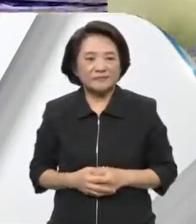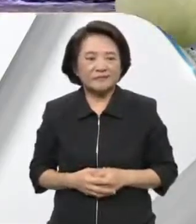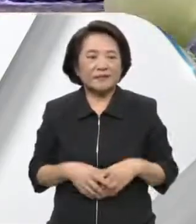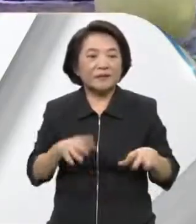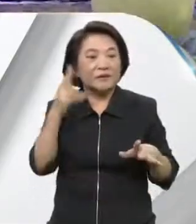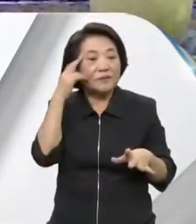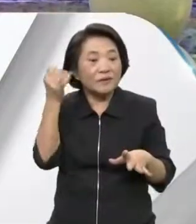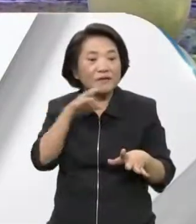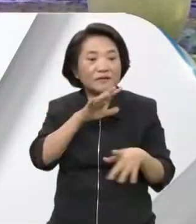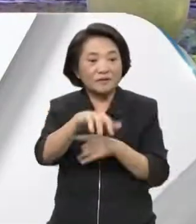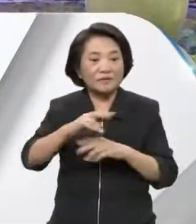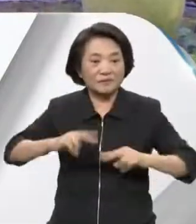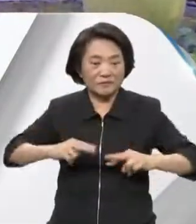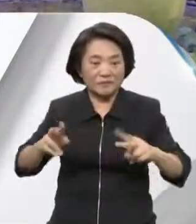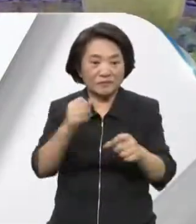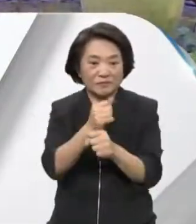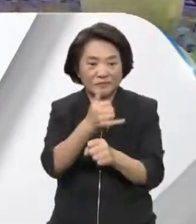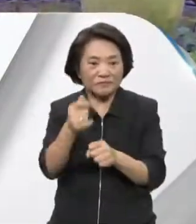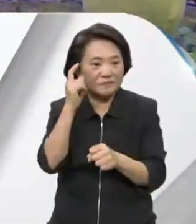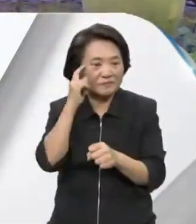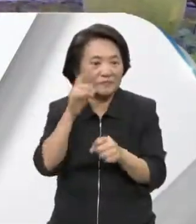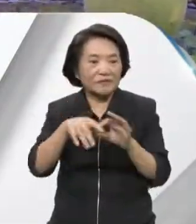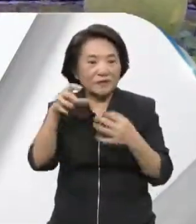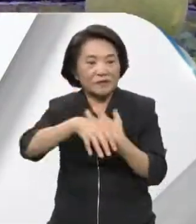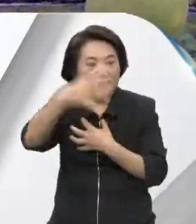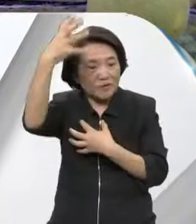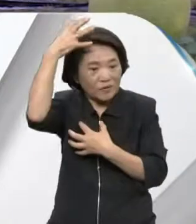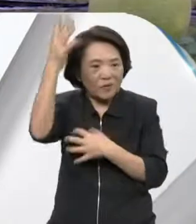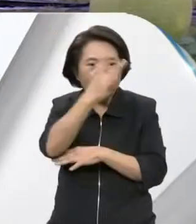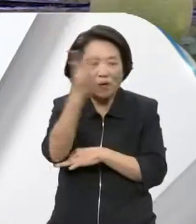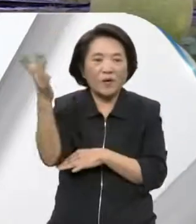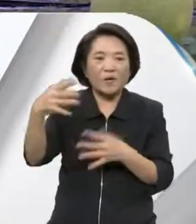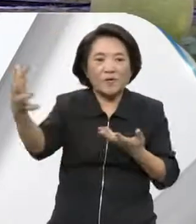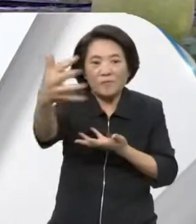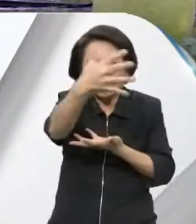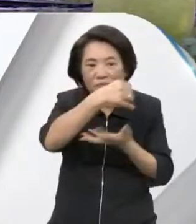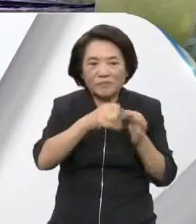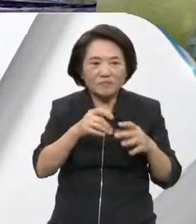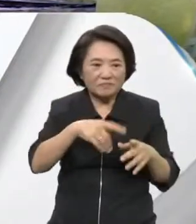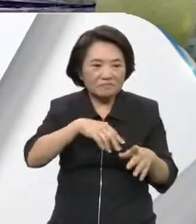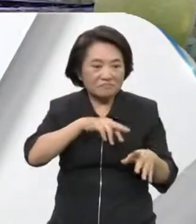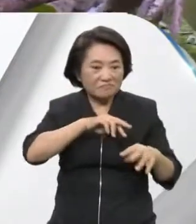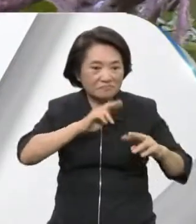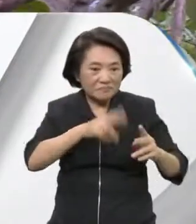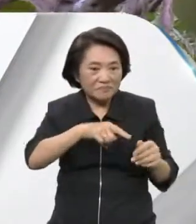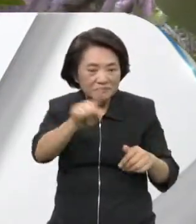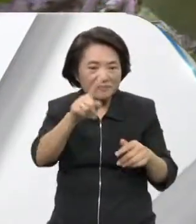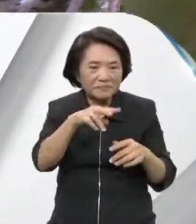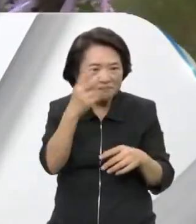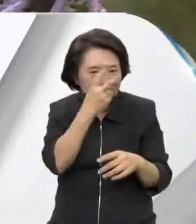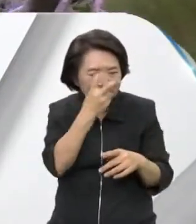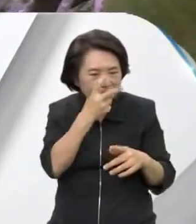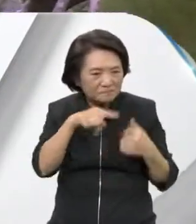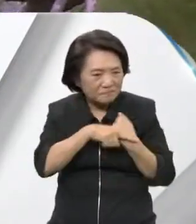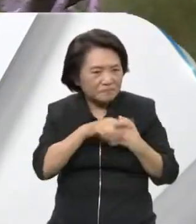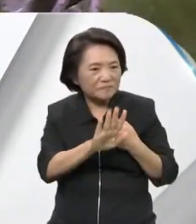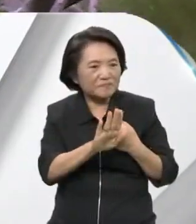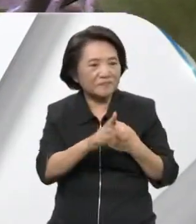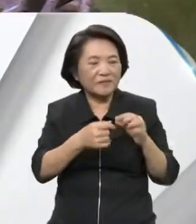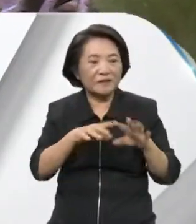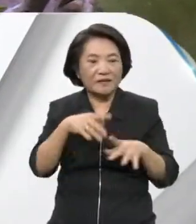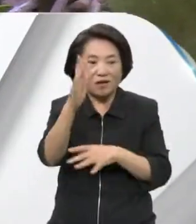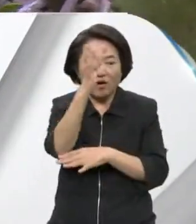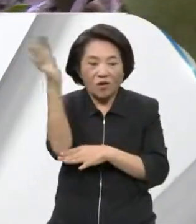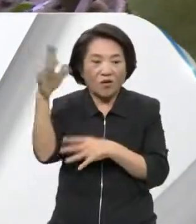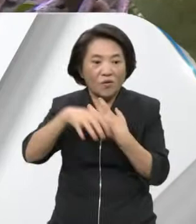花莲区农业界两重的工作人员，从文旦人地度采根本来做个人生态内统父母建构的试验。个人